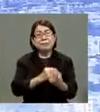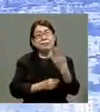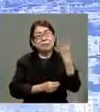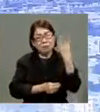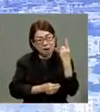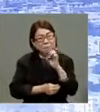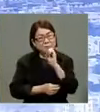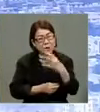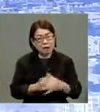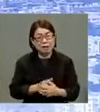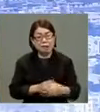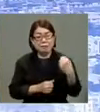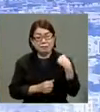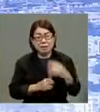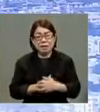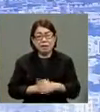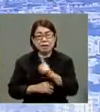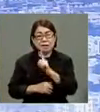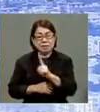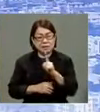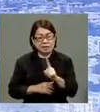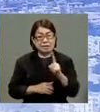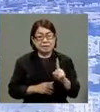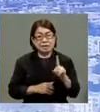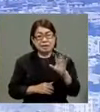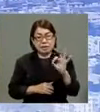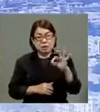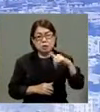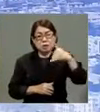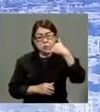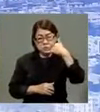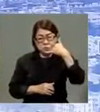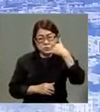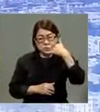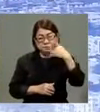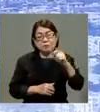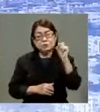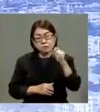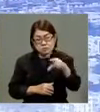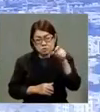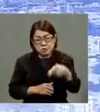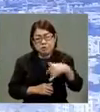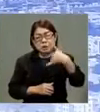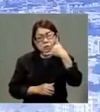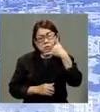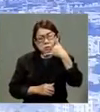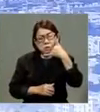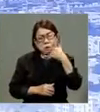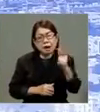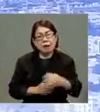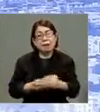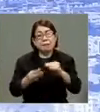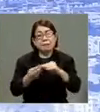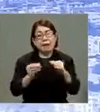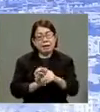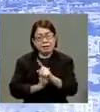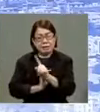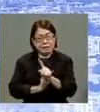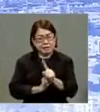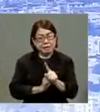มี1119นะครับเป็นสายโทรศัพท์เลขหมาย4ตัวเพื่อ